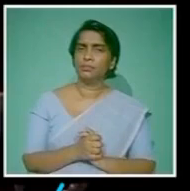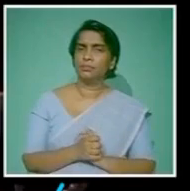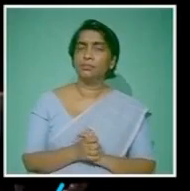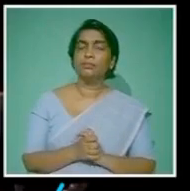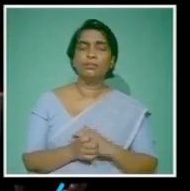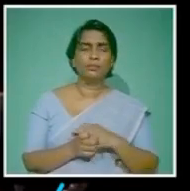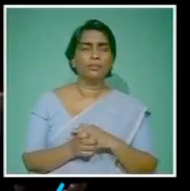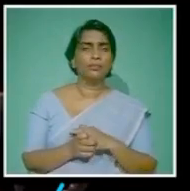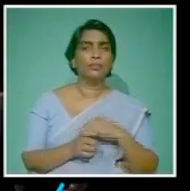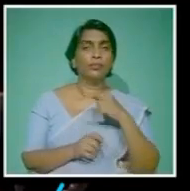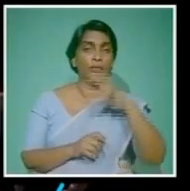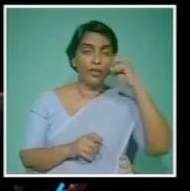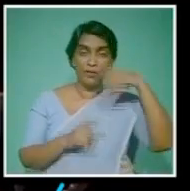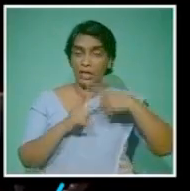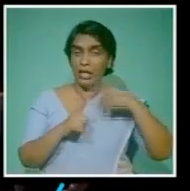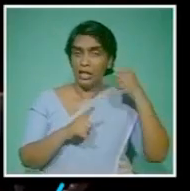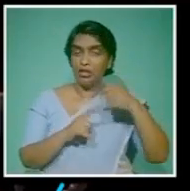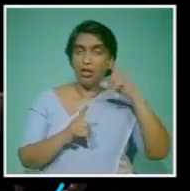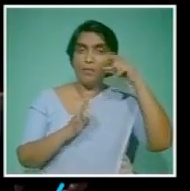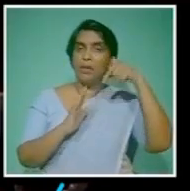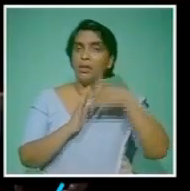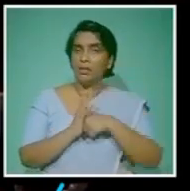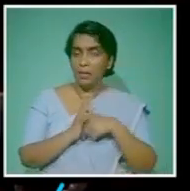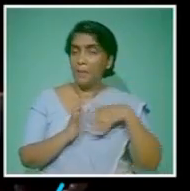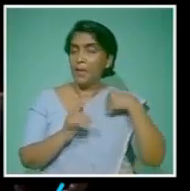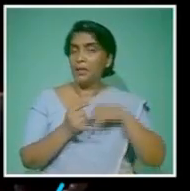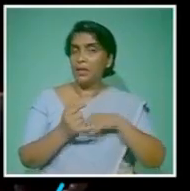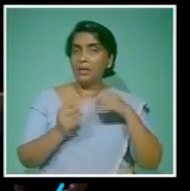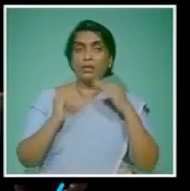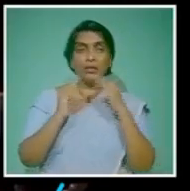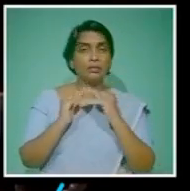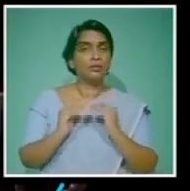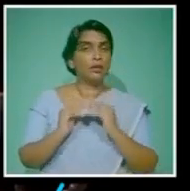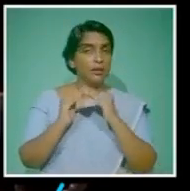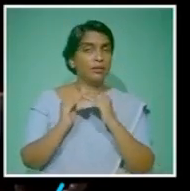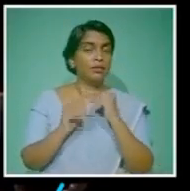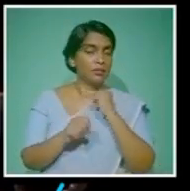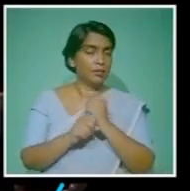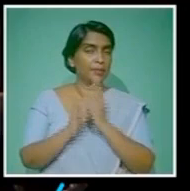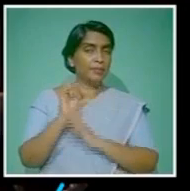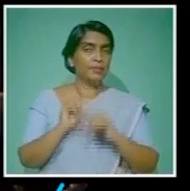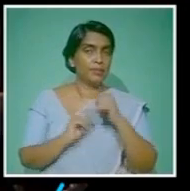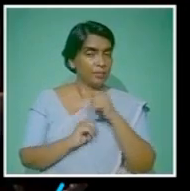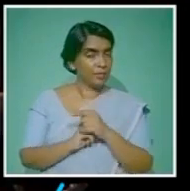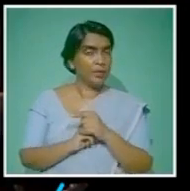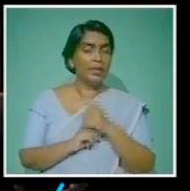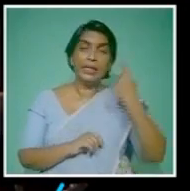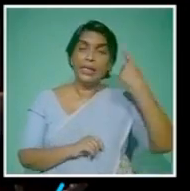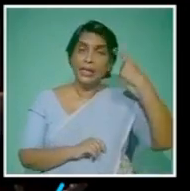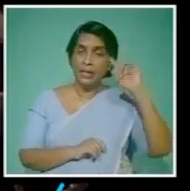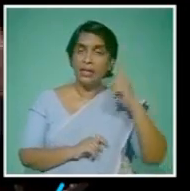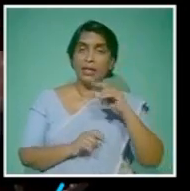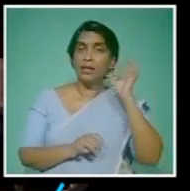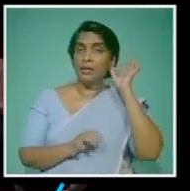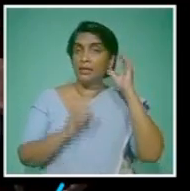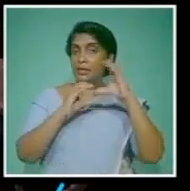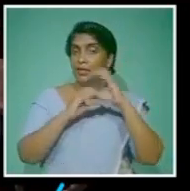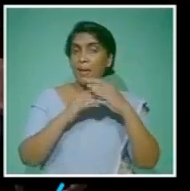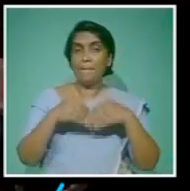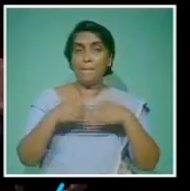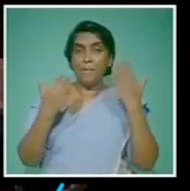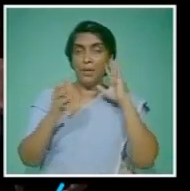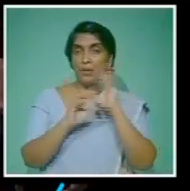एपीएन विधान के प्रधान विधि दुन ज्येष्ठ सहकार लेखा निवास संवरण राज्य परपाल अमात्यांश ये दिने स्वर्णवाहि नालिका पत्र